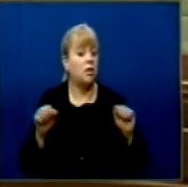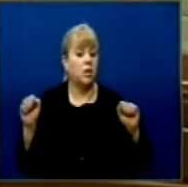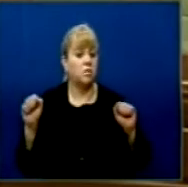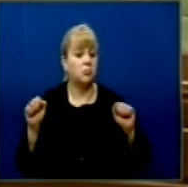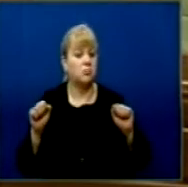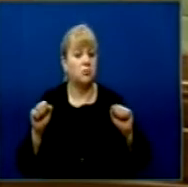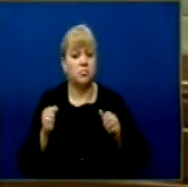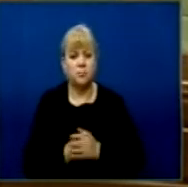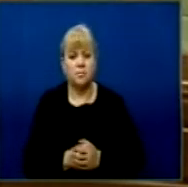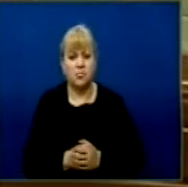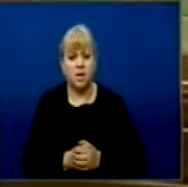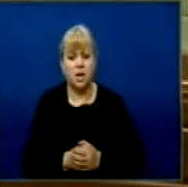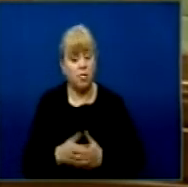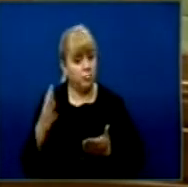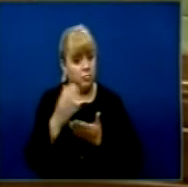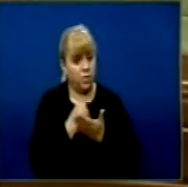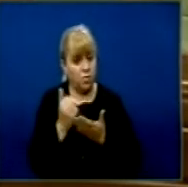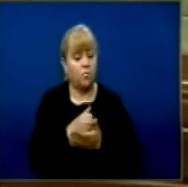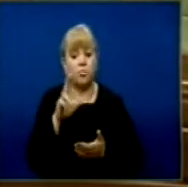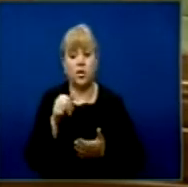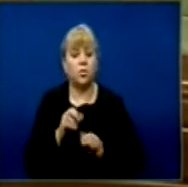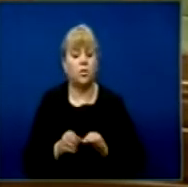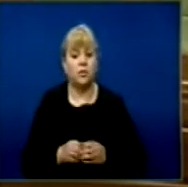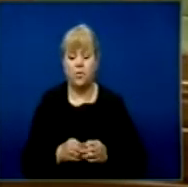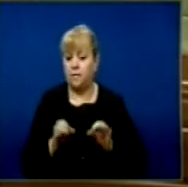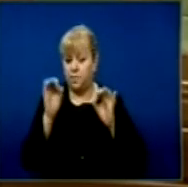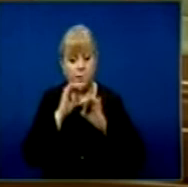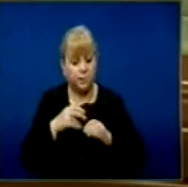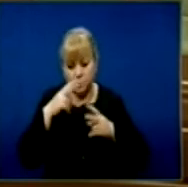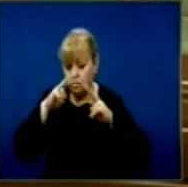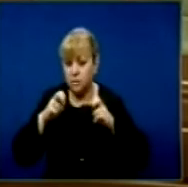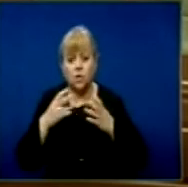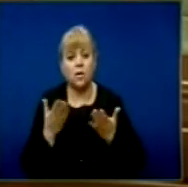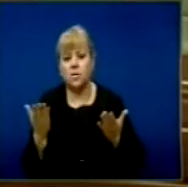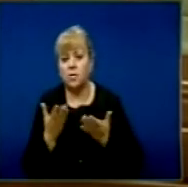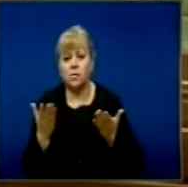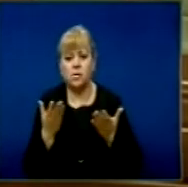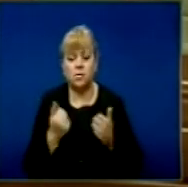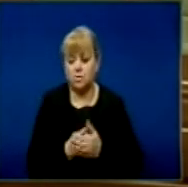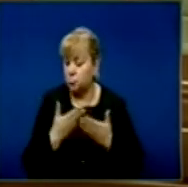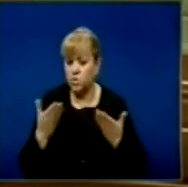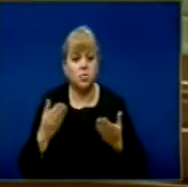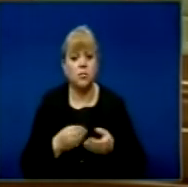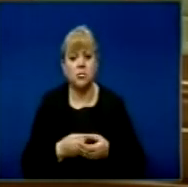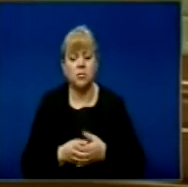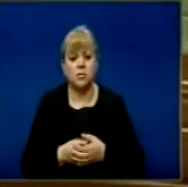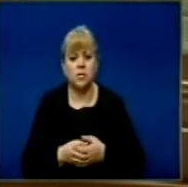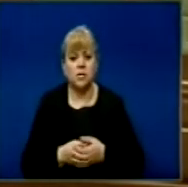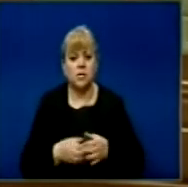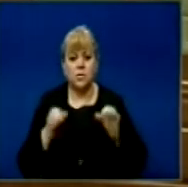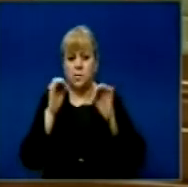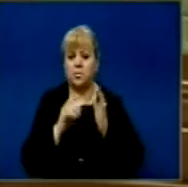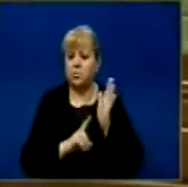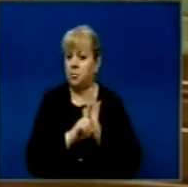Kaq. A do të na sjellë ajo përfitime apo jo? Nuk ka kërkosh analizë. Ku do të shkojmë me këtë model ekonomik? Askush nuk ka